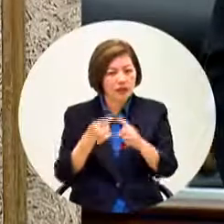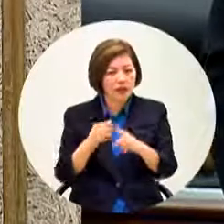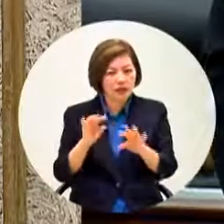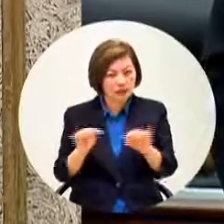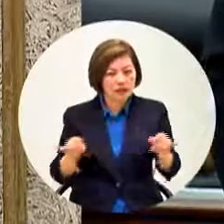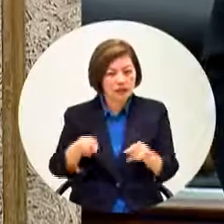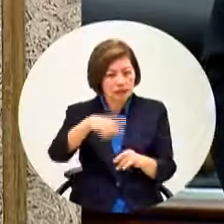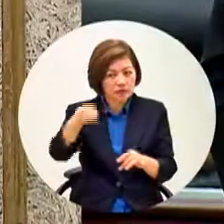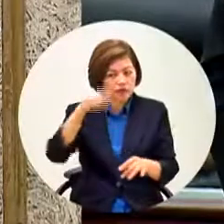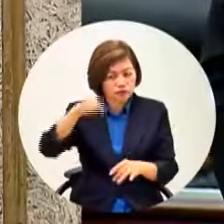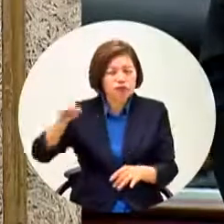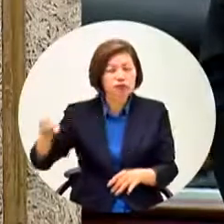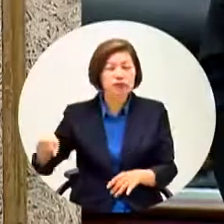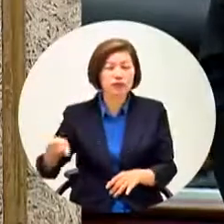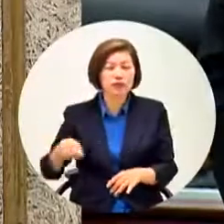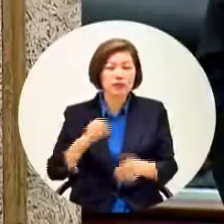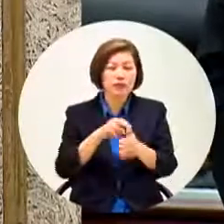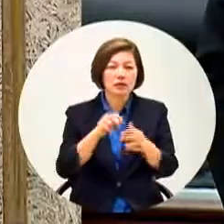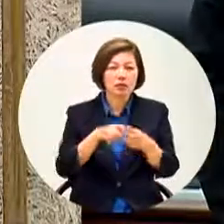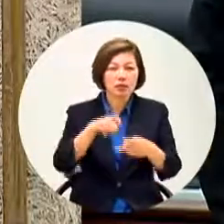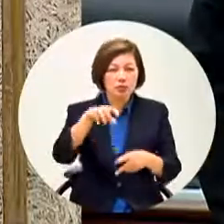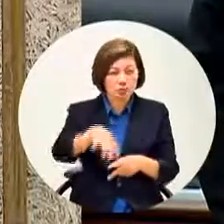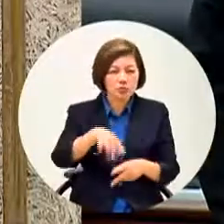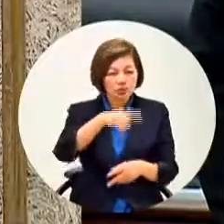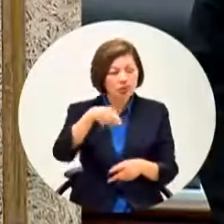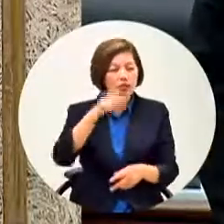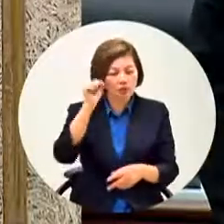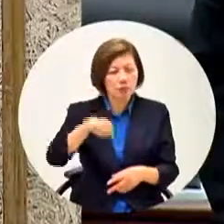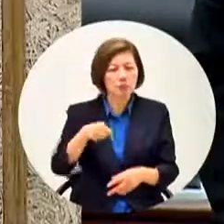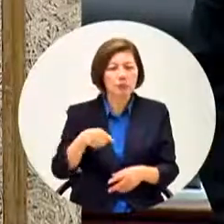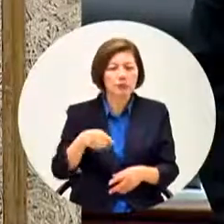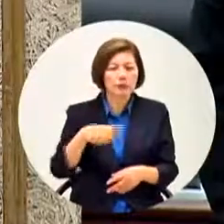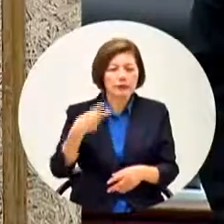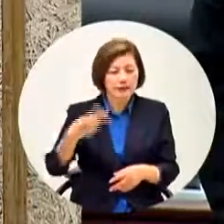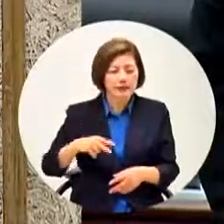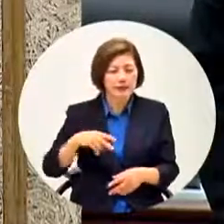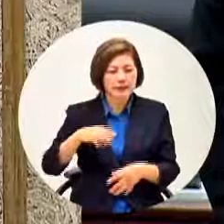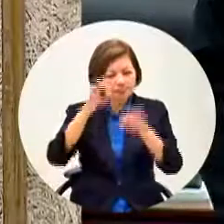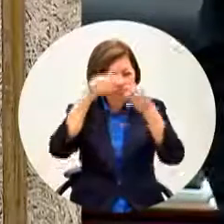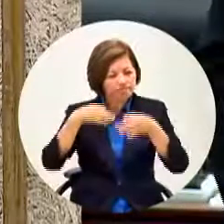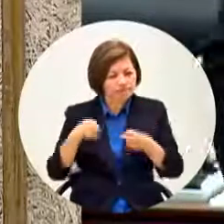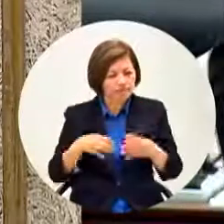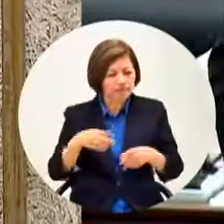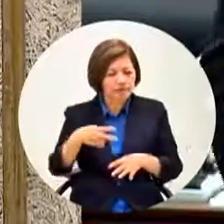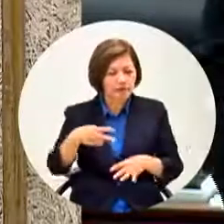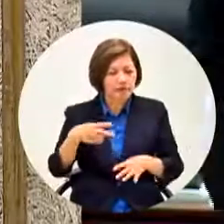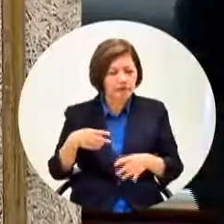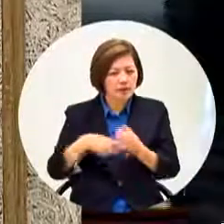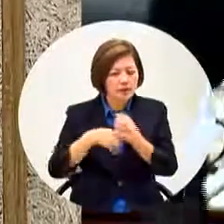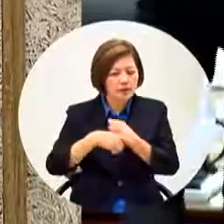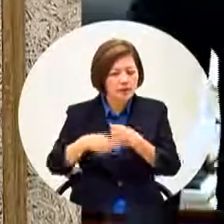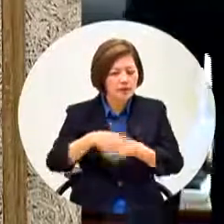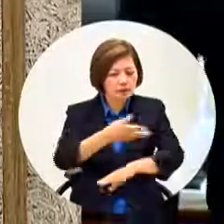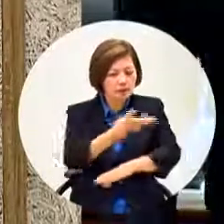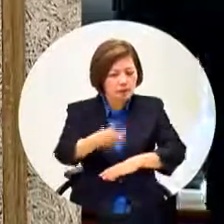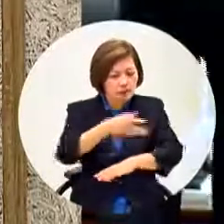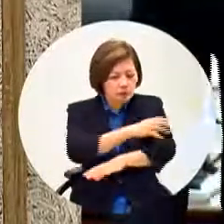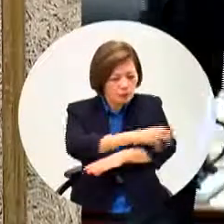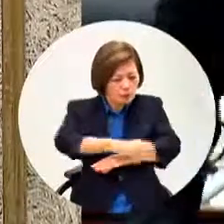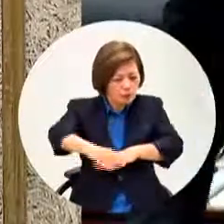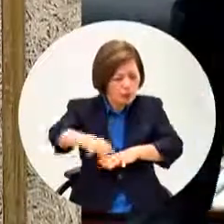拢会使，啊，搁阳光出遮嘛会使吼，阮着来检讨看，安怎去甲这水先捡起这条水沟，哎，阮会来处